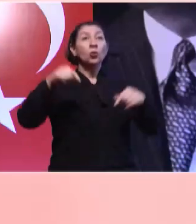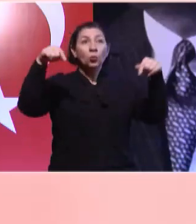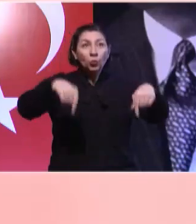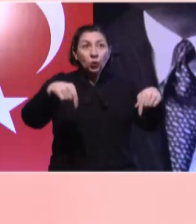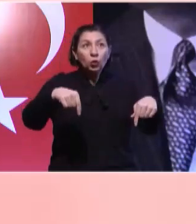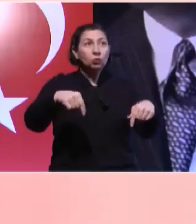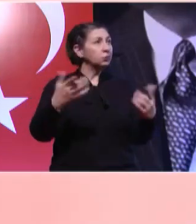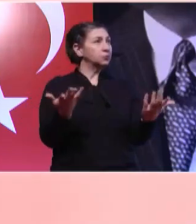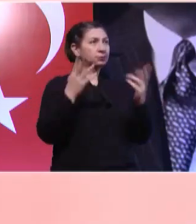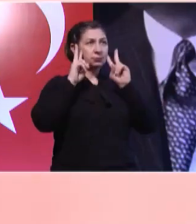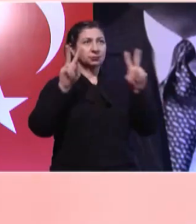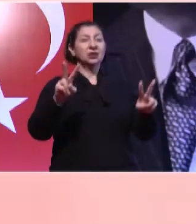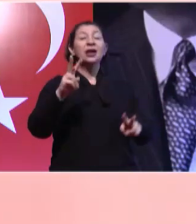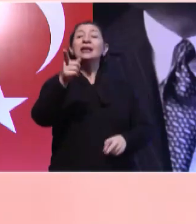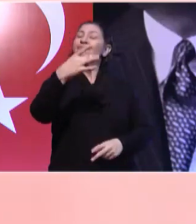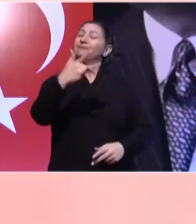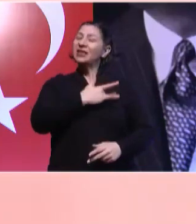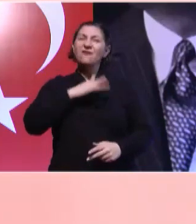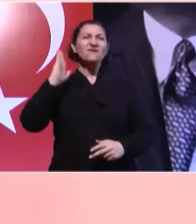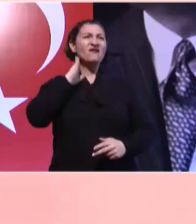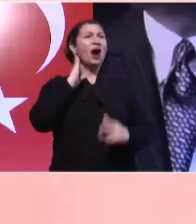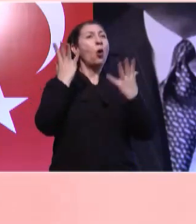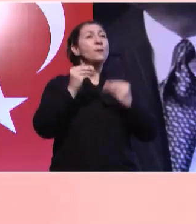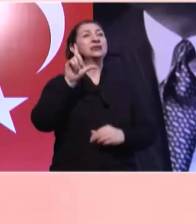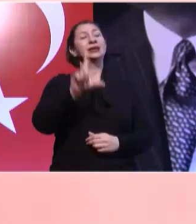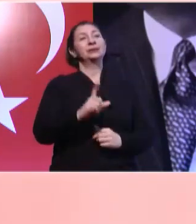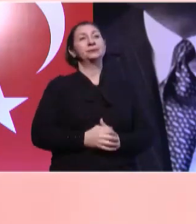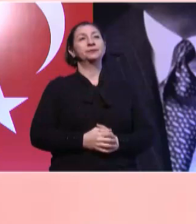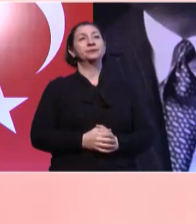Bugünkü koşullar fedakarlık yapma koşullarıdır.